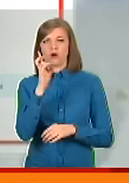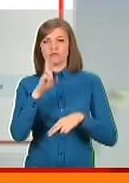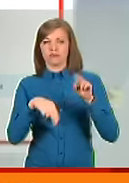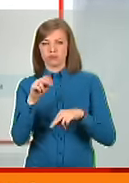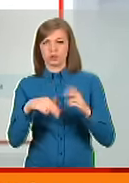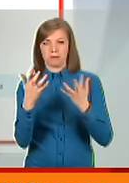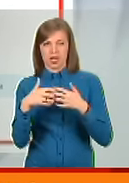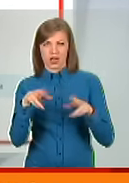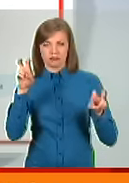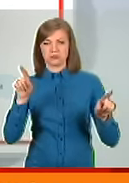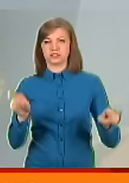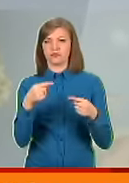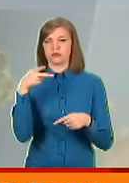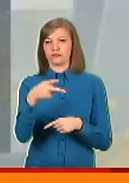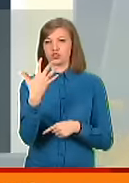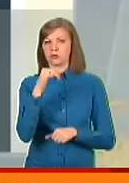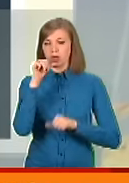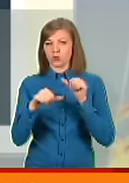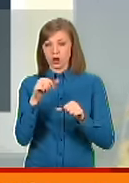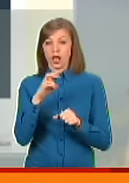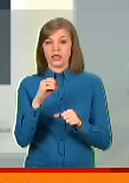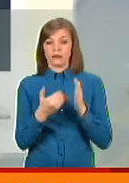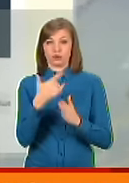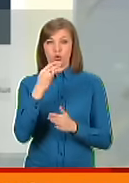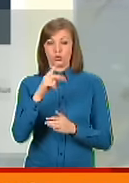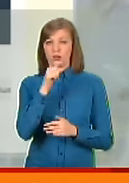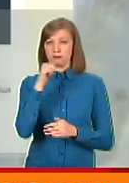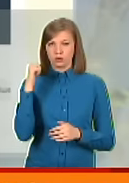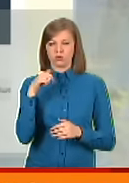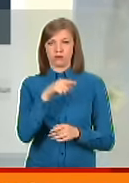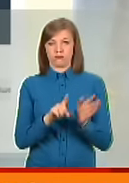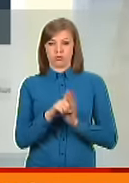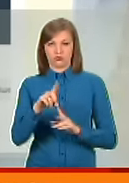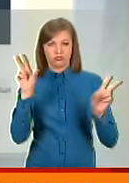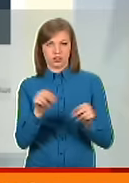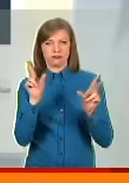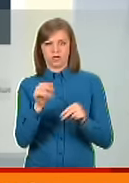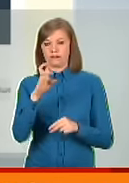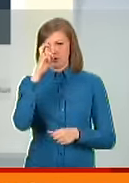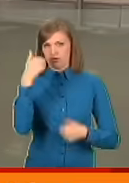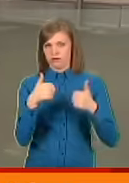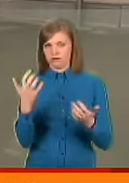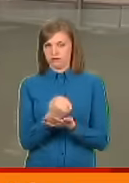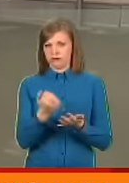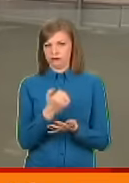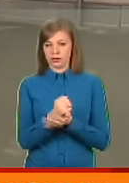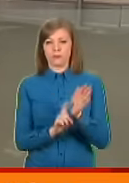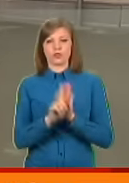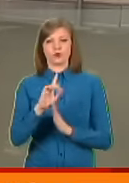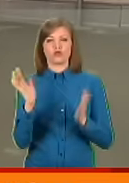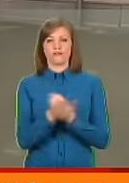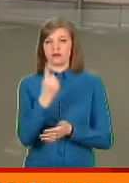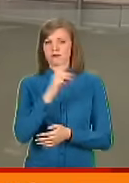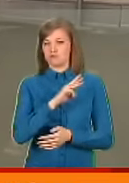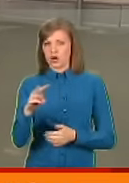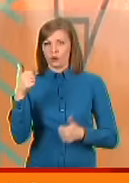«Енергодарбудмеханізація». Вона створена 2005-го, але від грудня минулого року їй почало казково щастити в державних закупівлях. Спочатку виграла